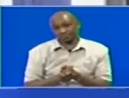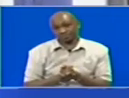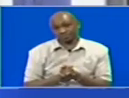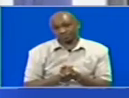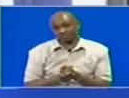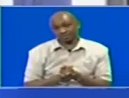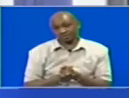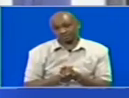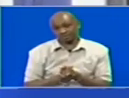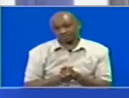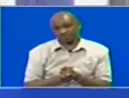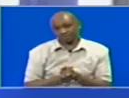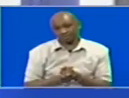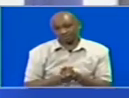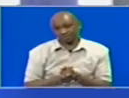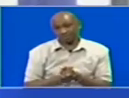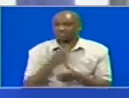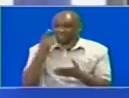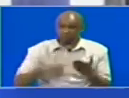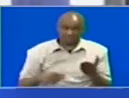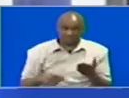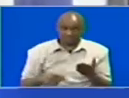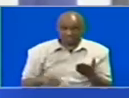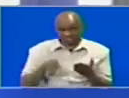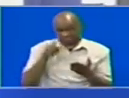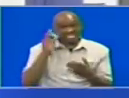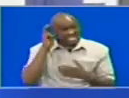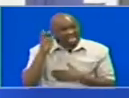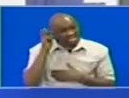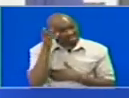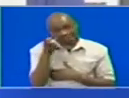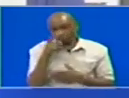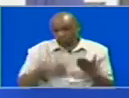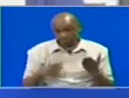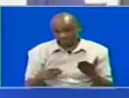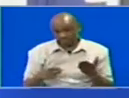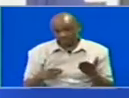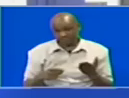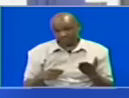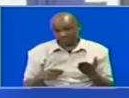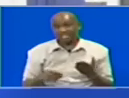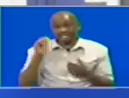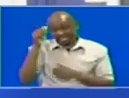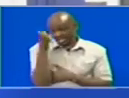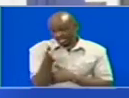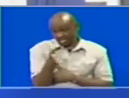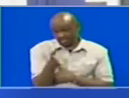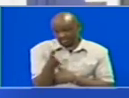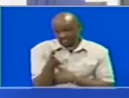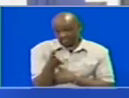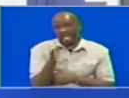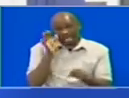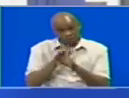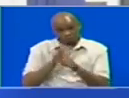Kenya, that means sababu ninasikianga vile madereva wenzangu wanasemanga. In Kenya, a lot